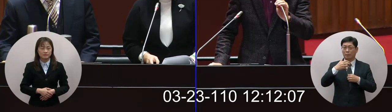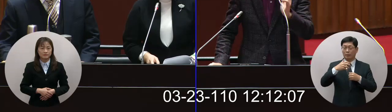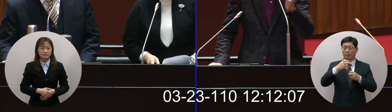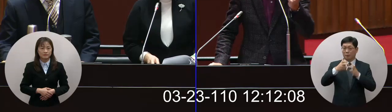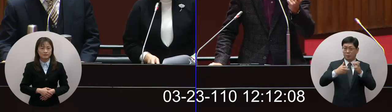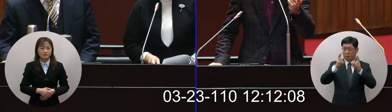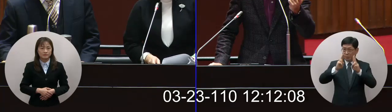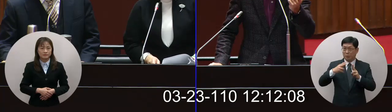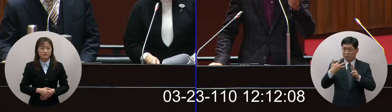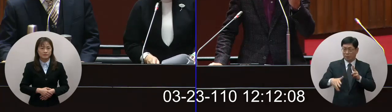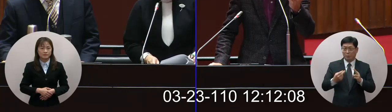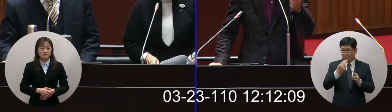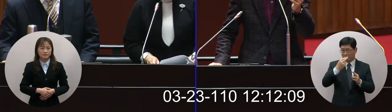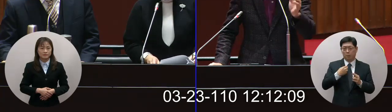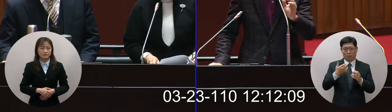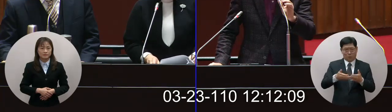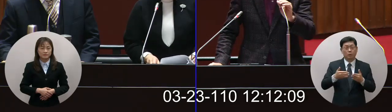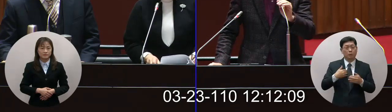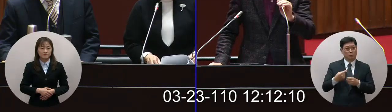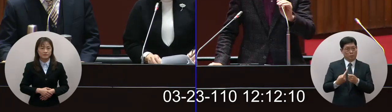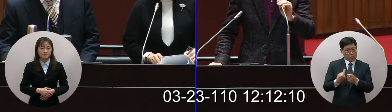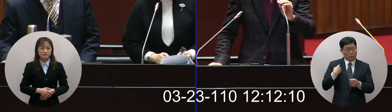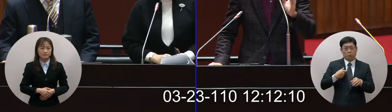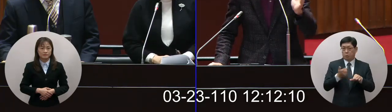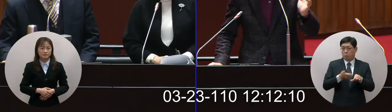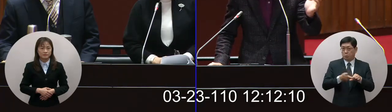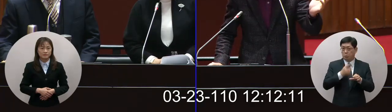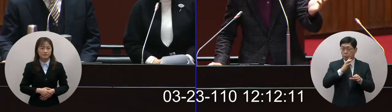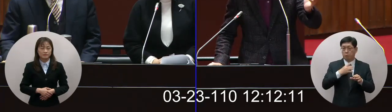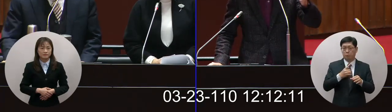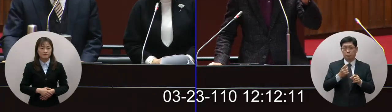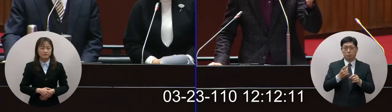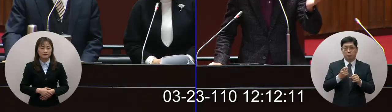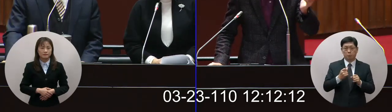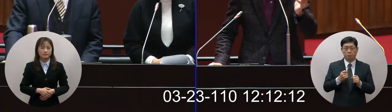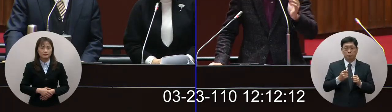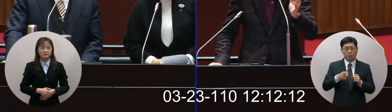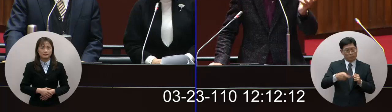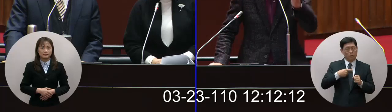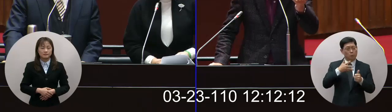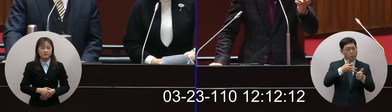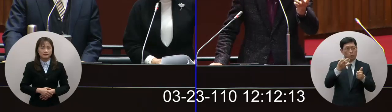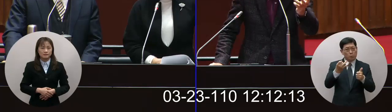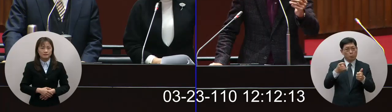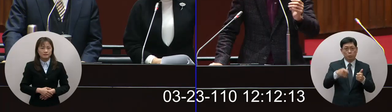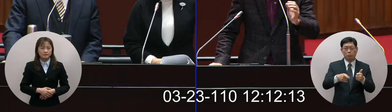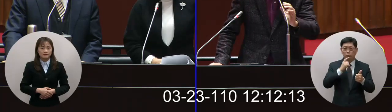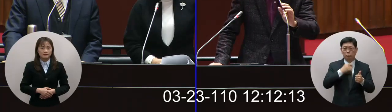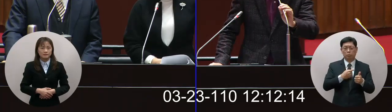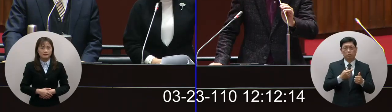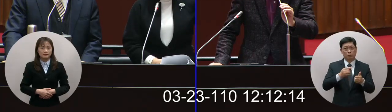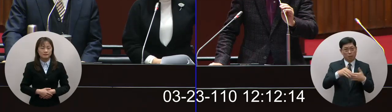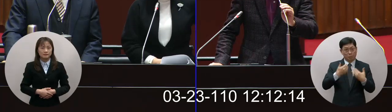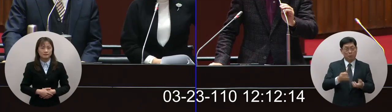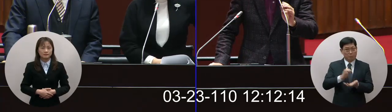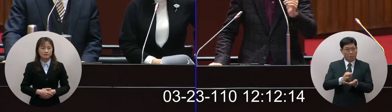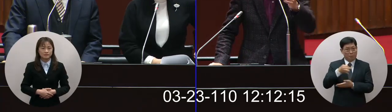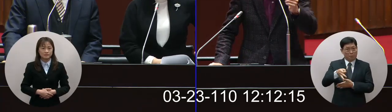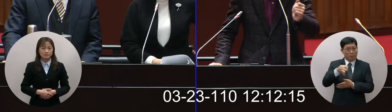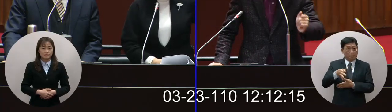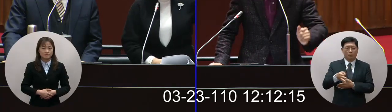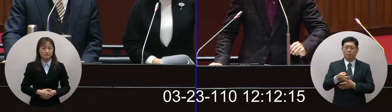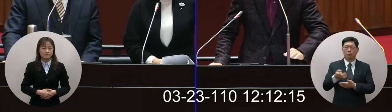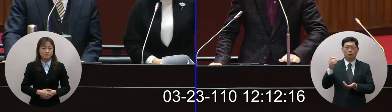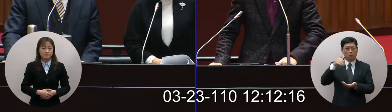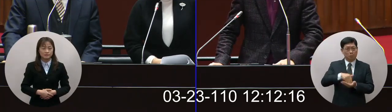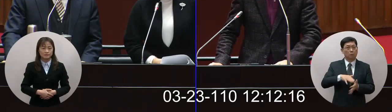要。去年油付油价的时候，本席曾多次说，哎，这个油那么低，要不要多买一点？不